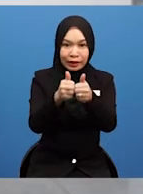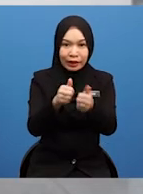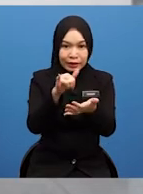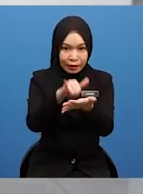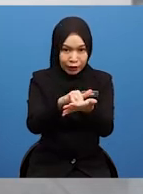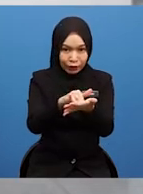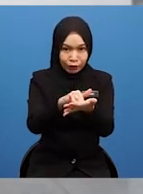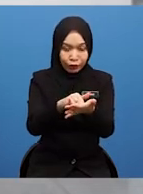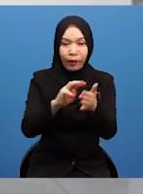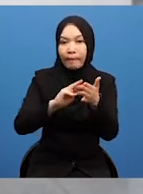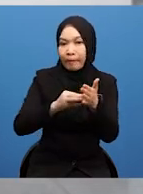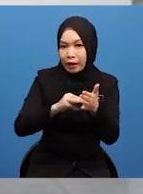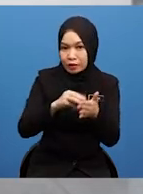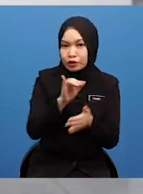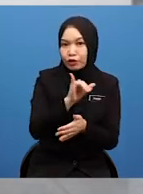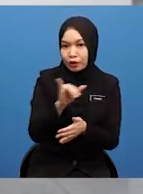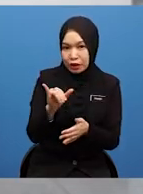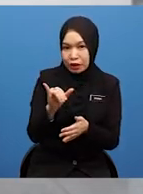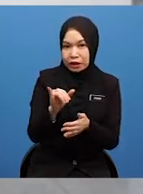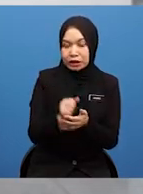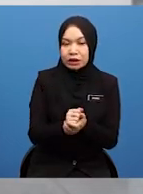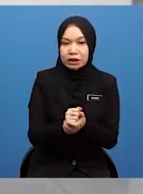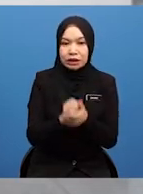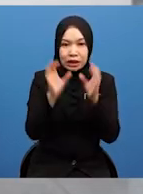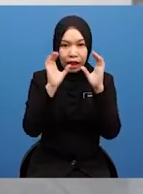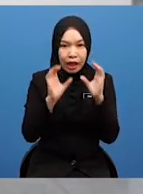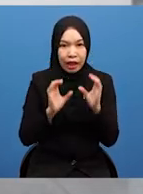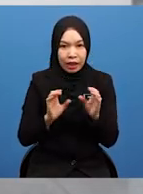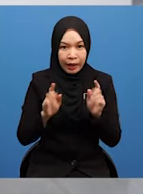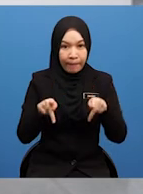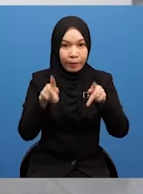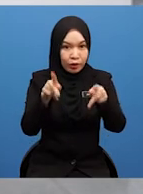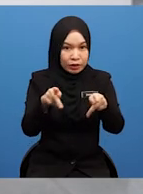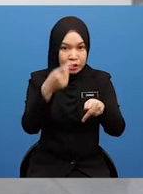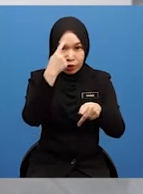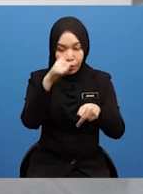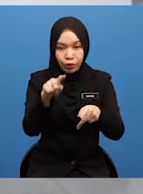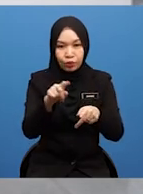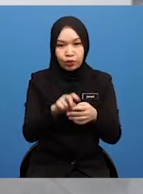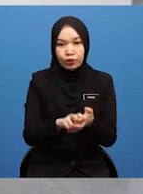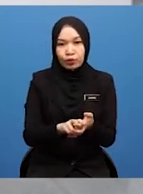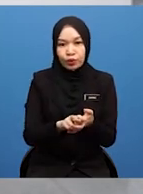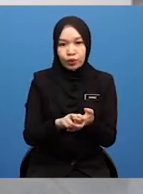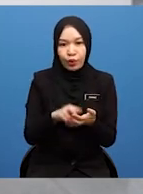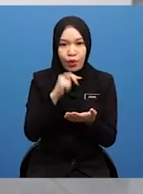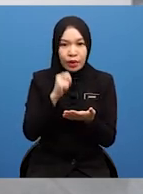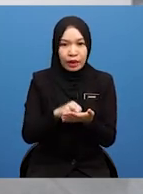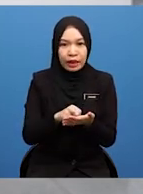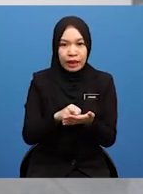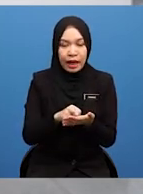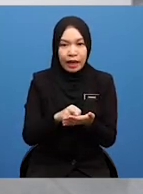apresiasi ini merupakan sebahagian dari proses menilai sebuah karya betul